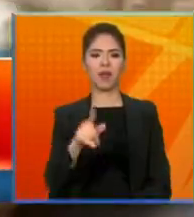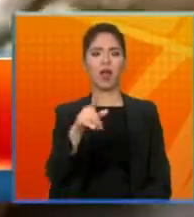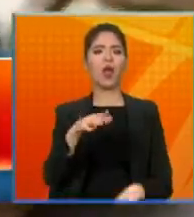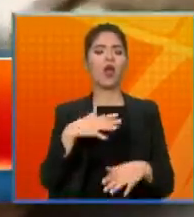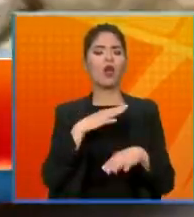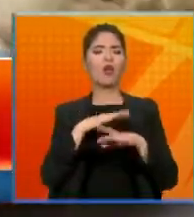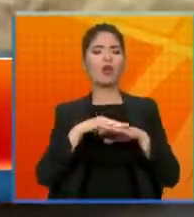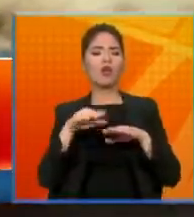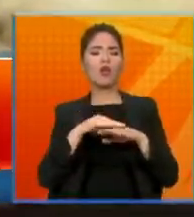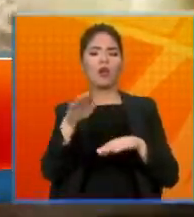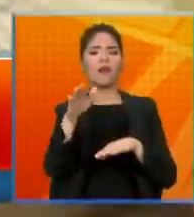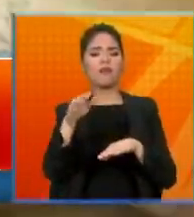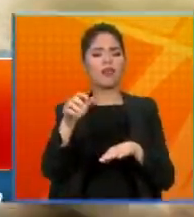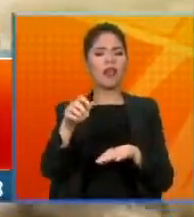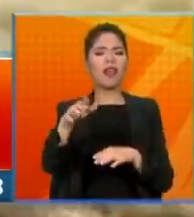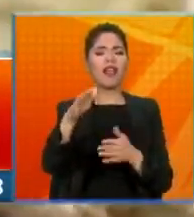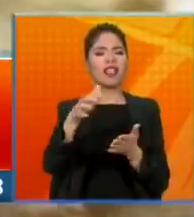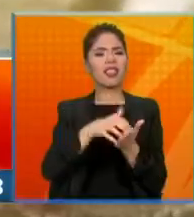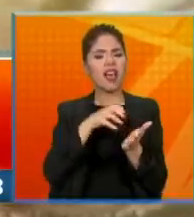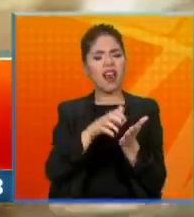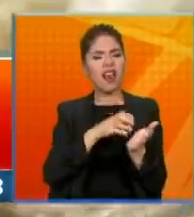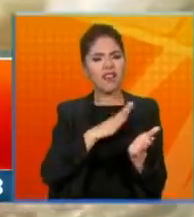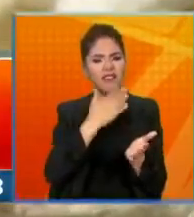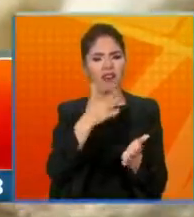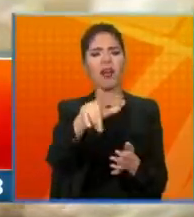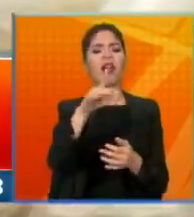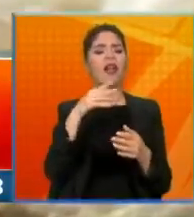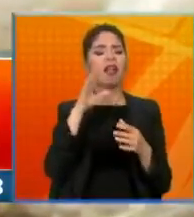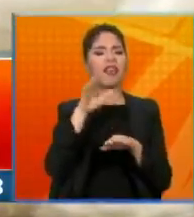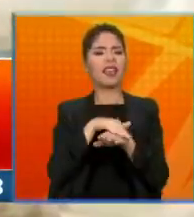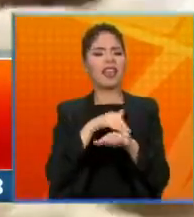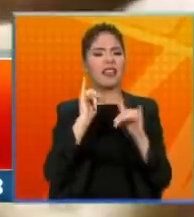Tüyleri özenle taranan bu kedinin rahatına diyecek yok.